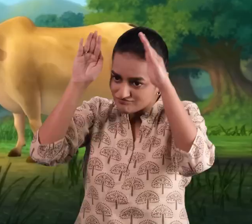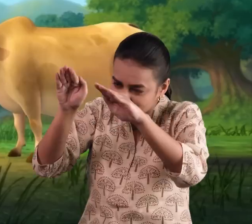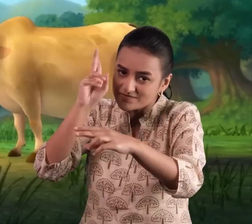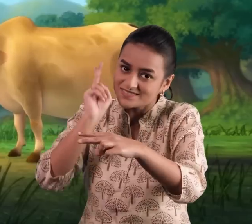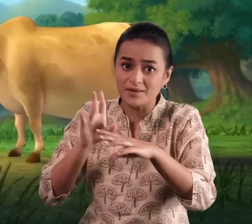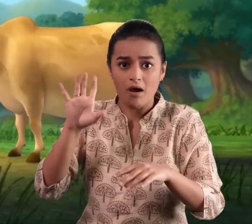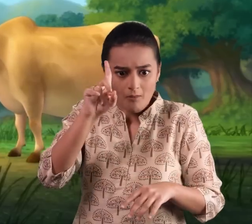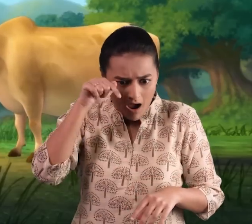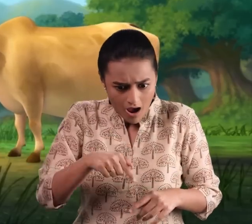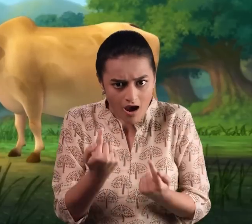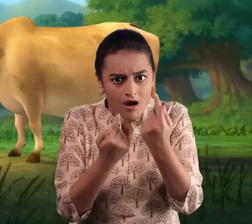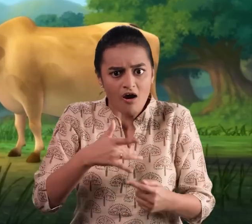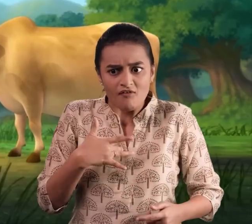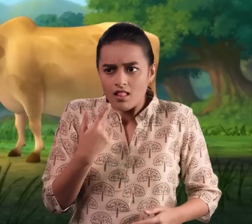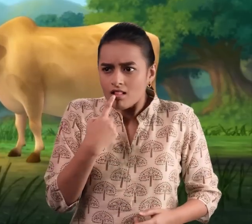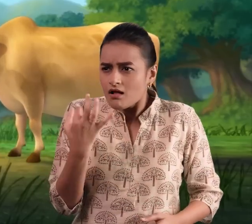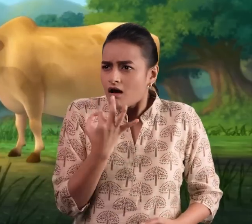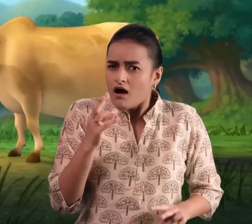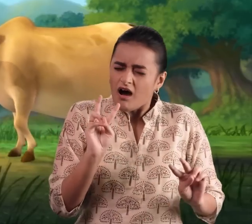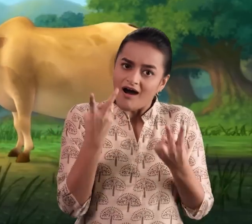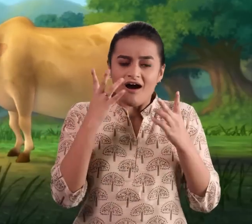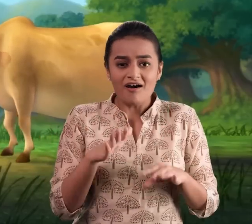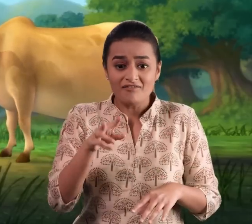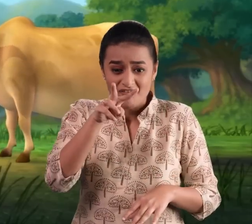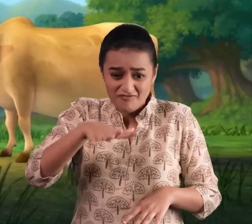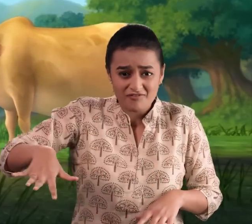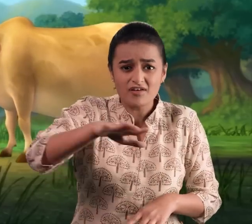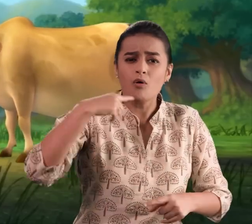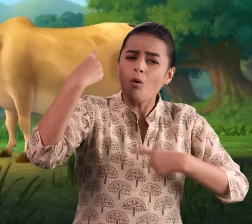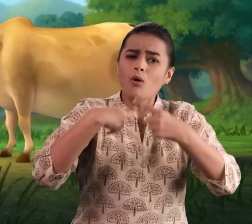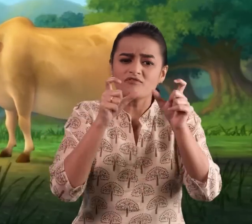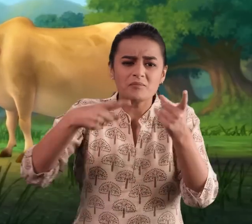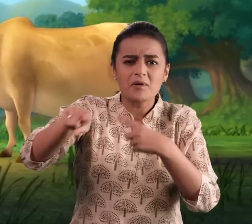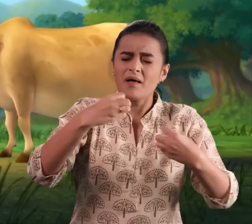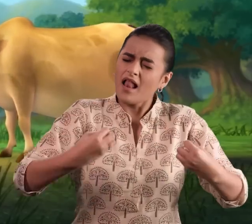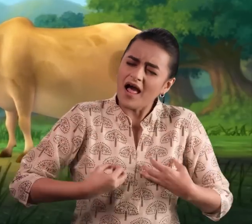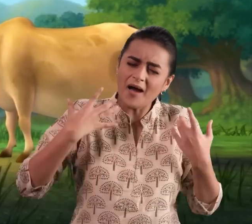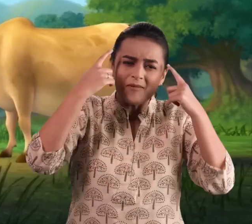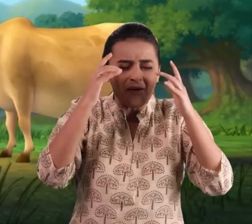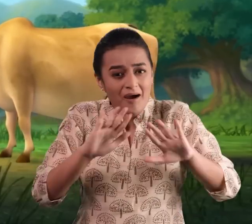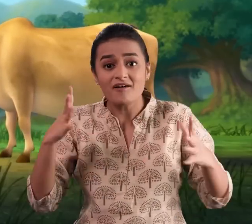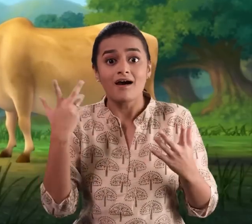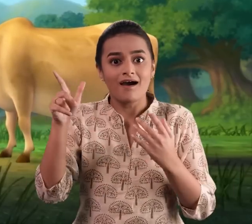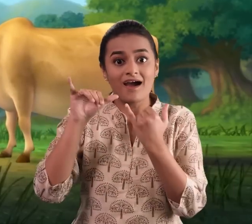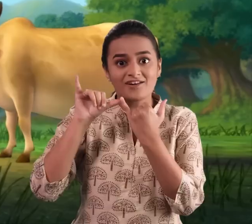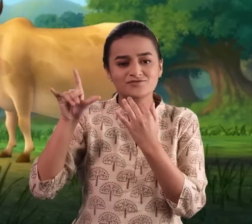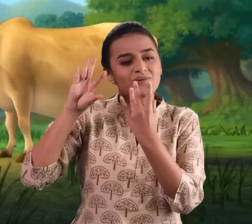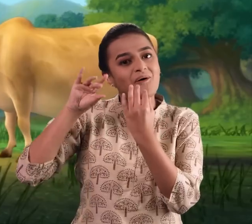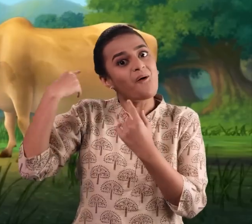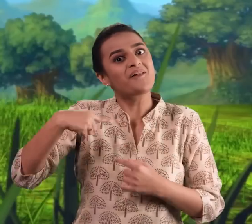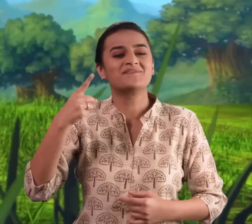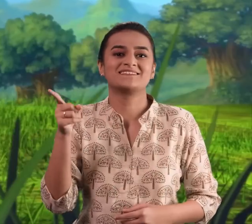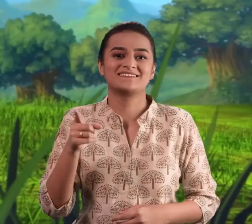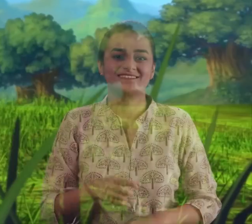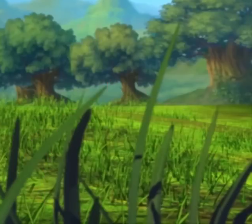रहे। परंतु आज की घास तो कुछ अधिक ही रसीली और मीठी है। वृंदावन में सब और सुख सा छा जाता है जब कृष्णा अपनी बांसुरी